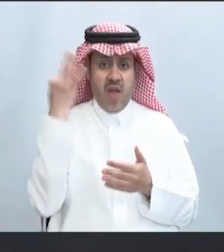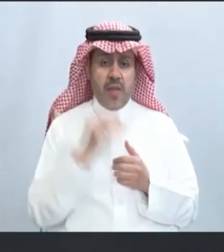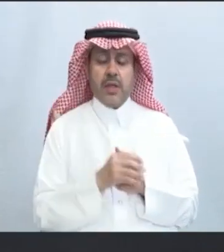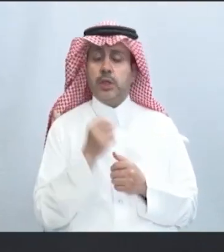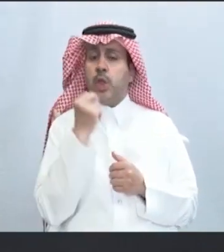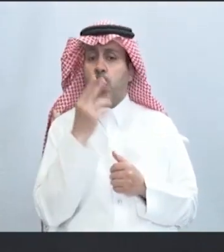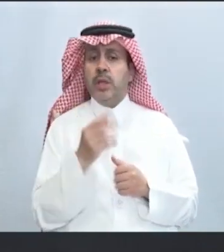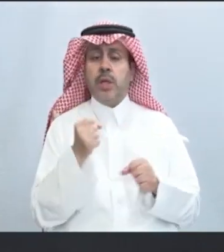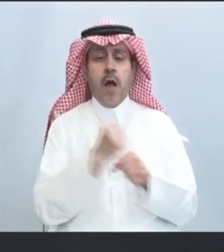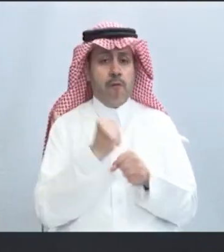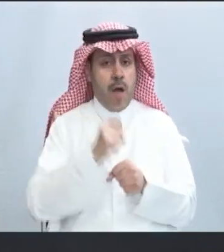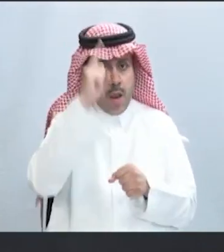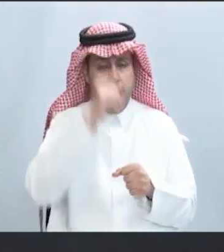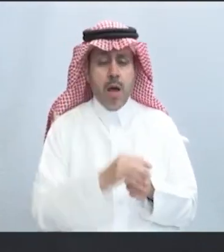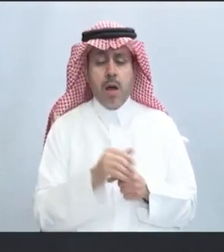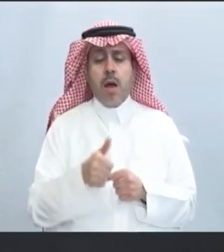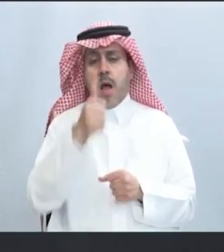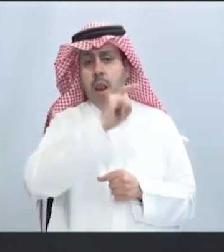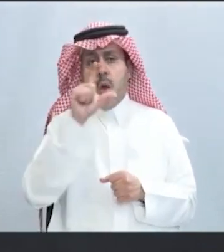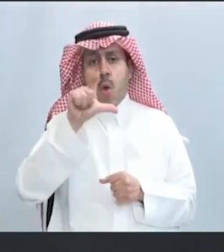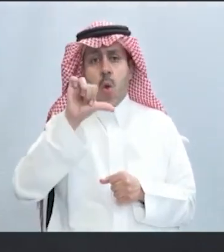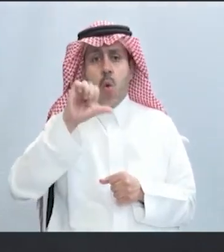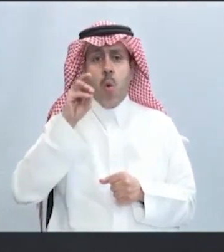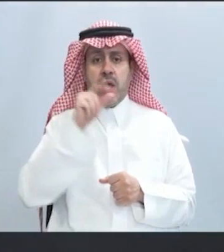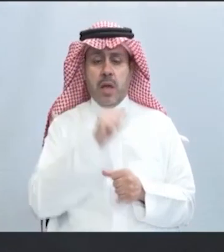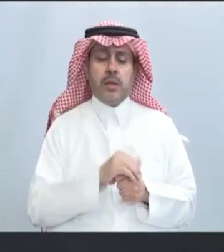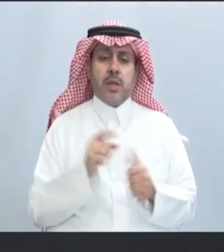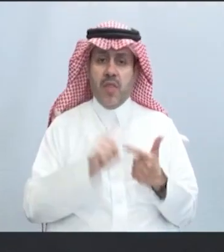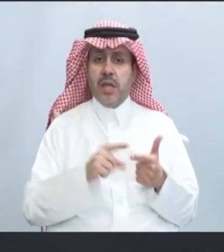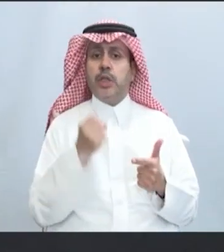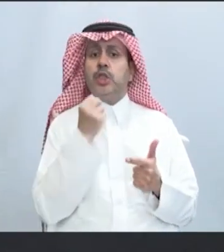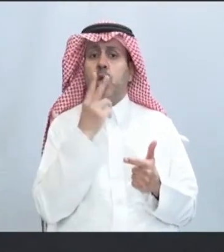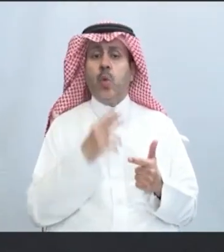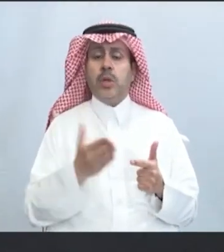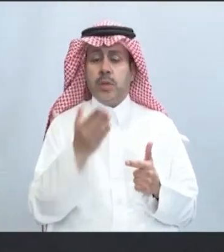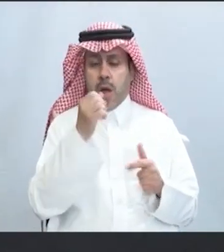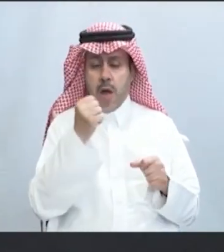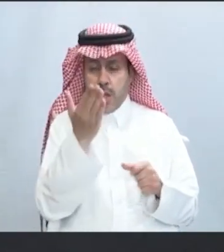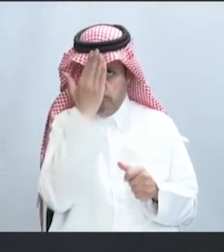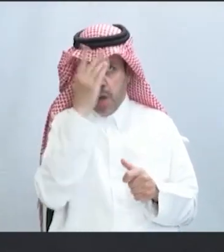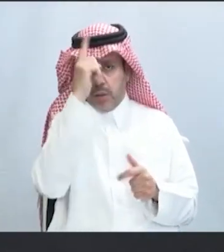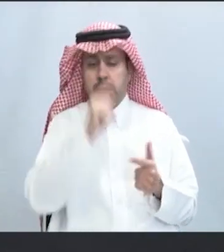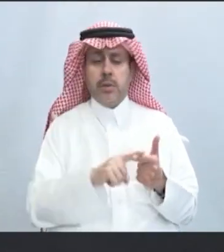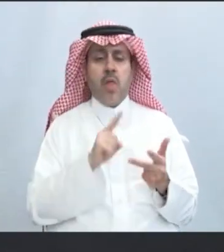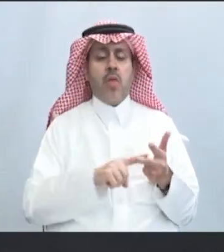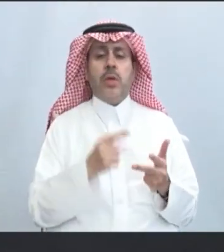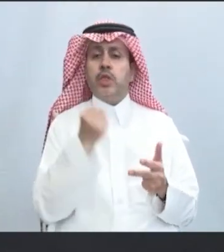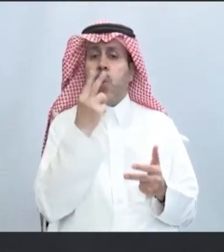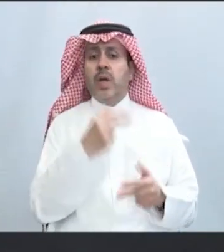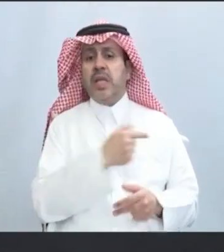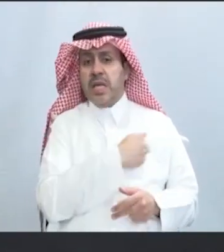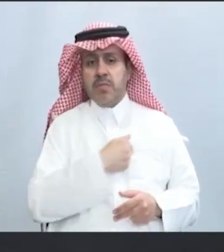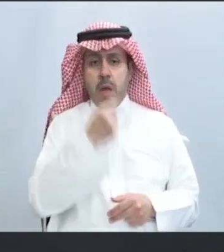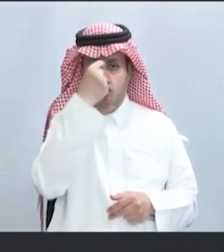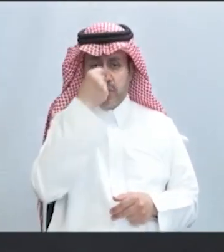الالوهيه وبينا كامله ثم بعد ذلك توحيد الربوبيه ثم توحيد الاسماء والصفات ثم بعد